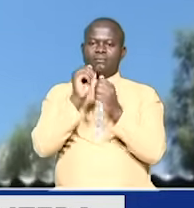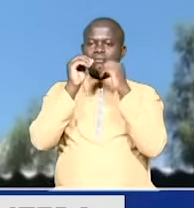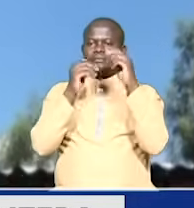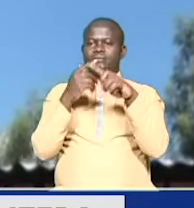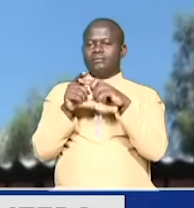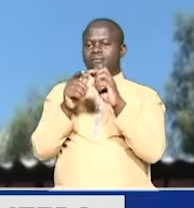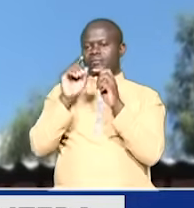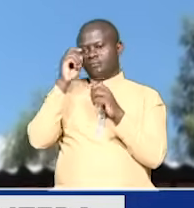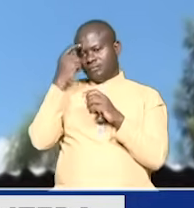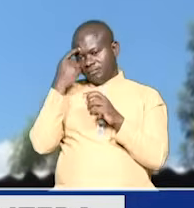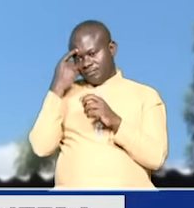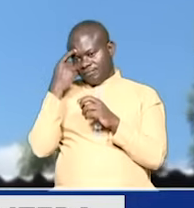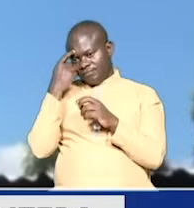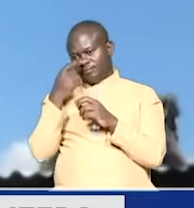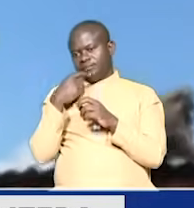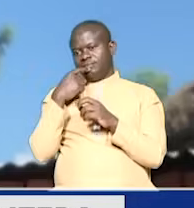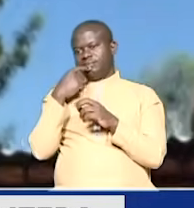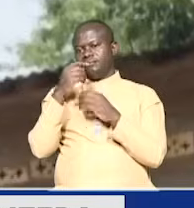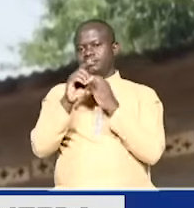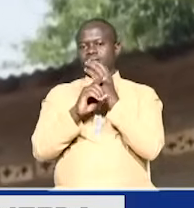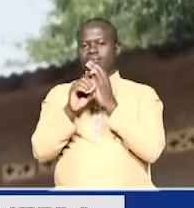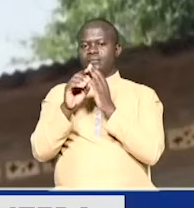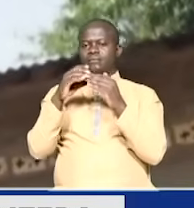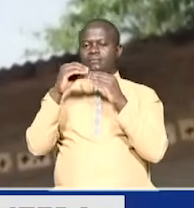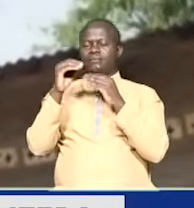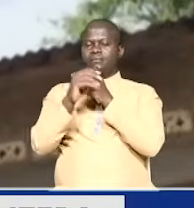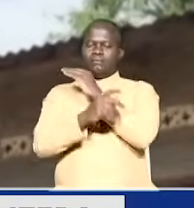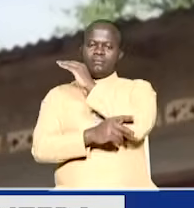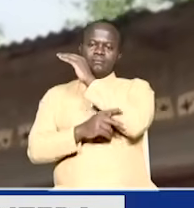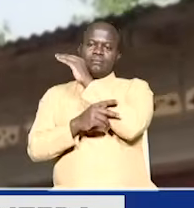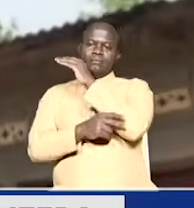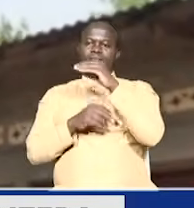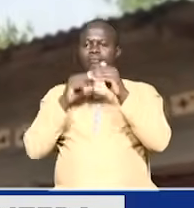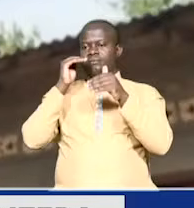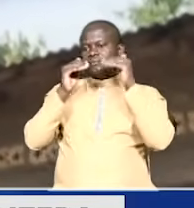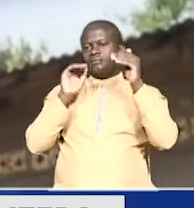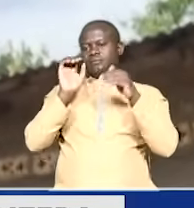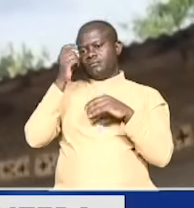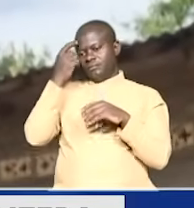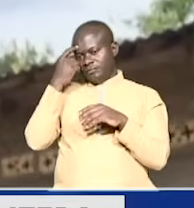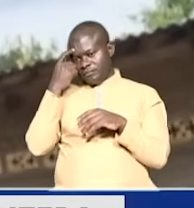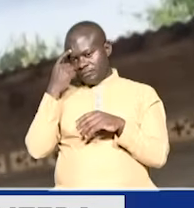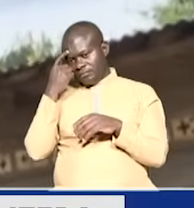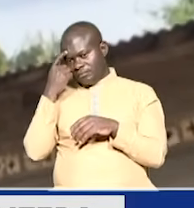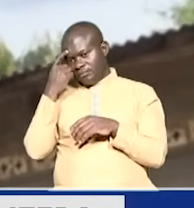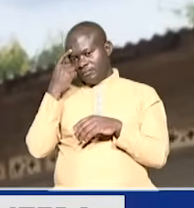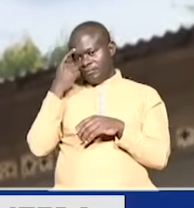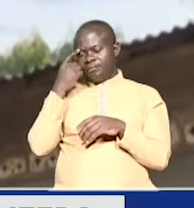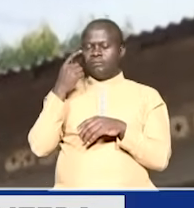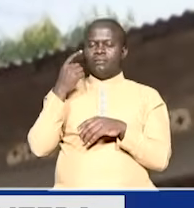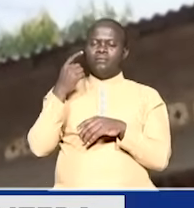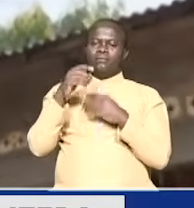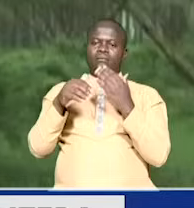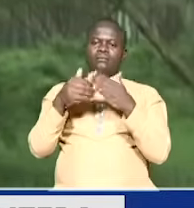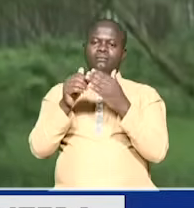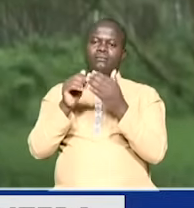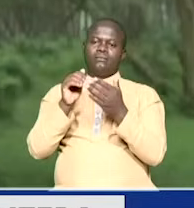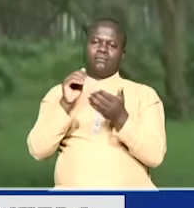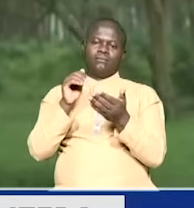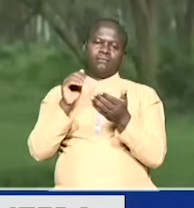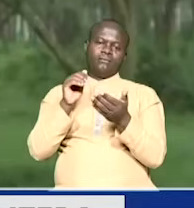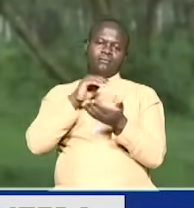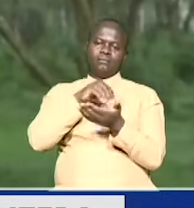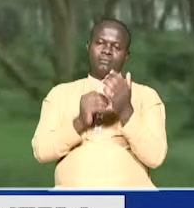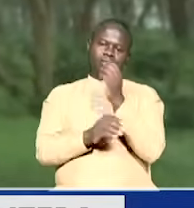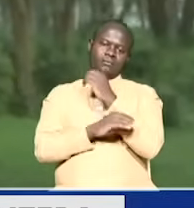za leta, karere, ubuyobozi bw'intara, izindi nzego za leta, RDB, ikigo cy'igihugu gishinzwe